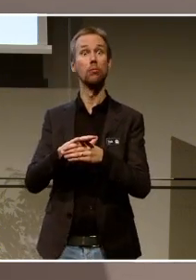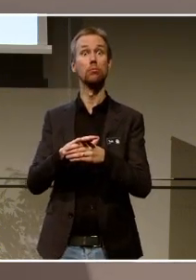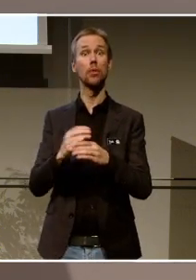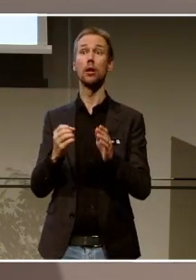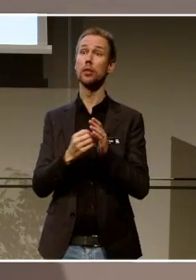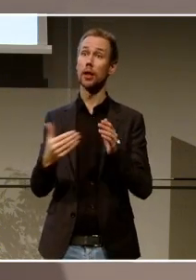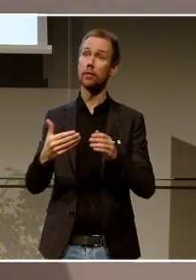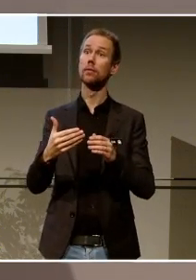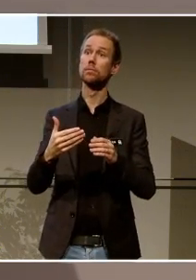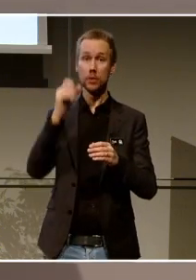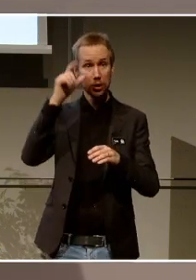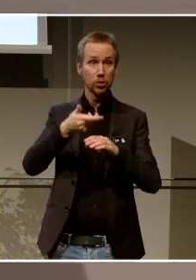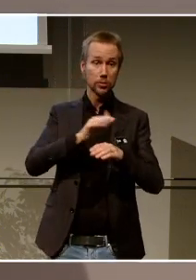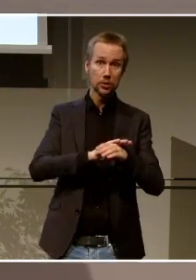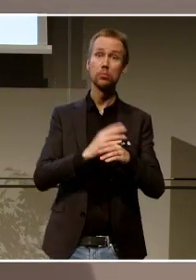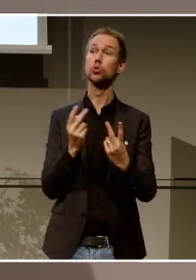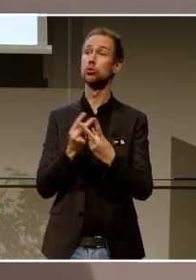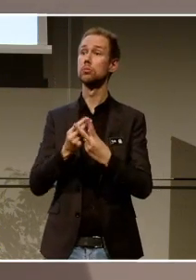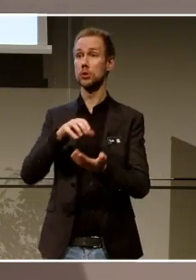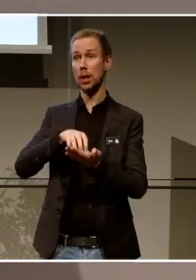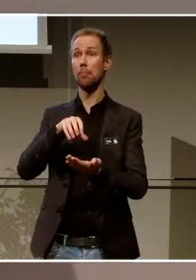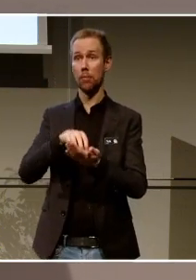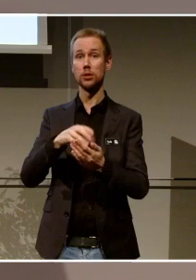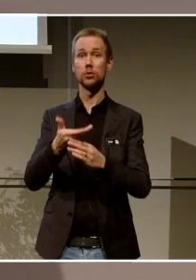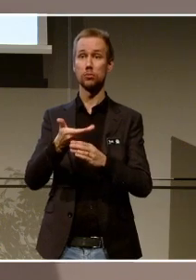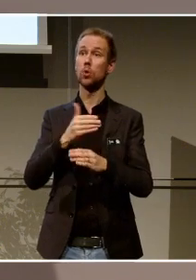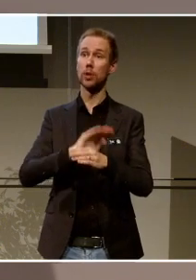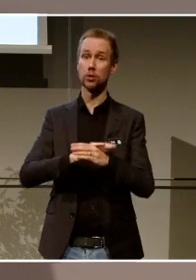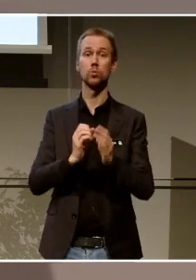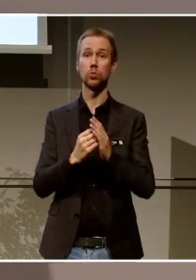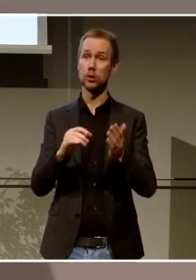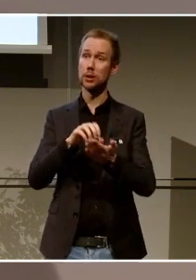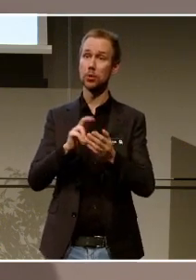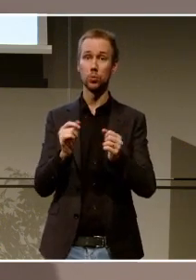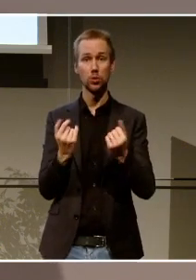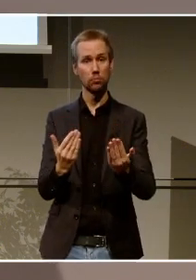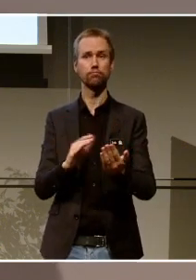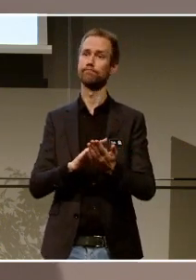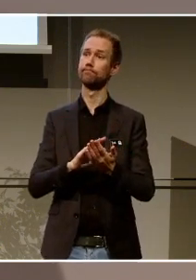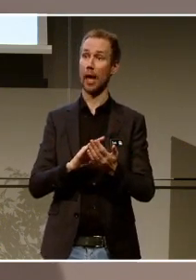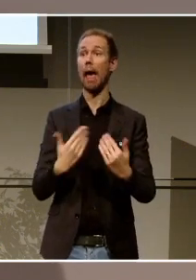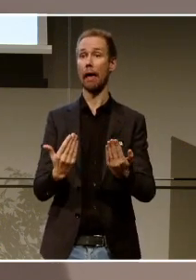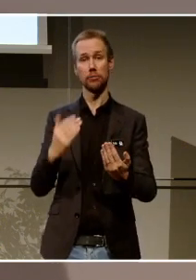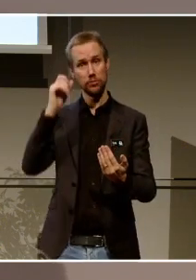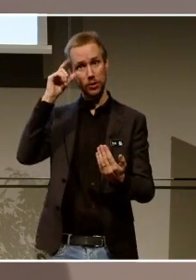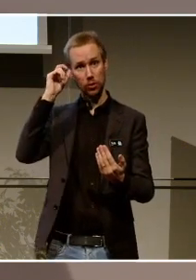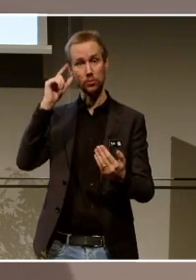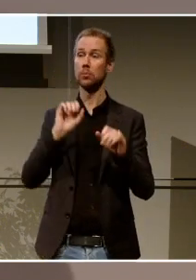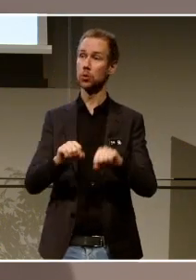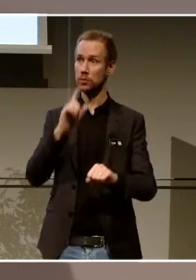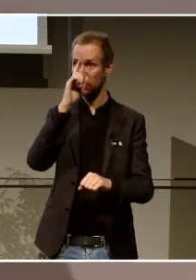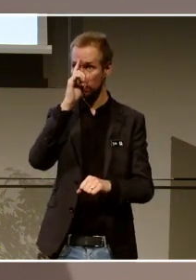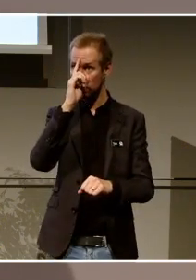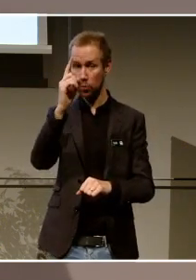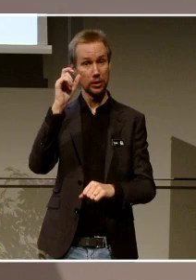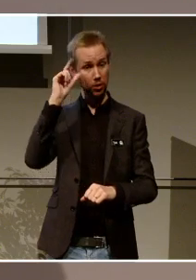kompetens samhällskompetens. För samhället är digitalt. Vi behöver förstå att det här finns hela